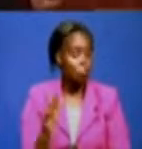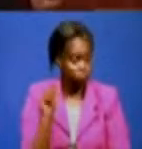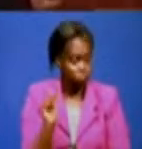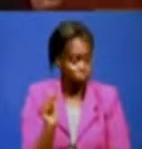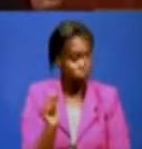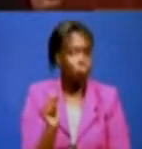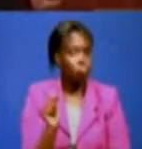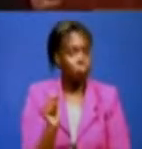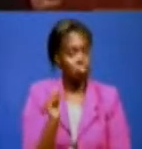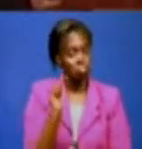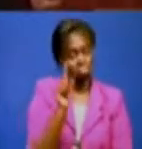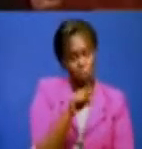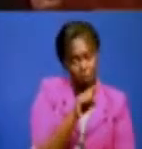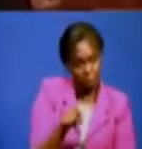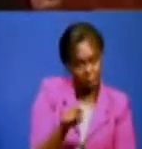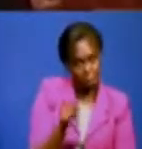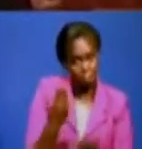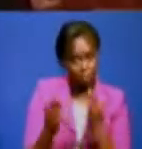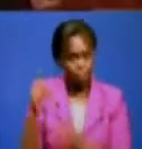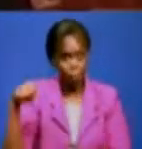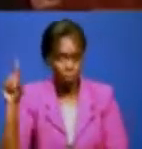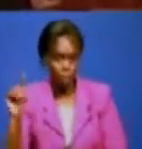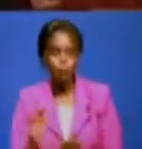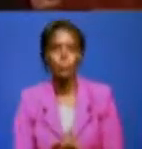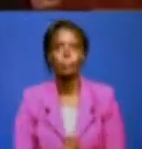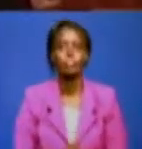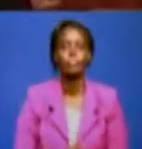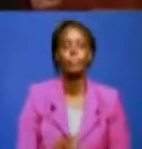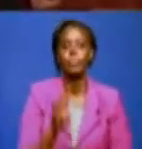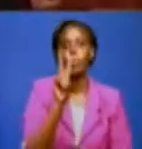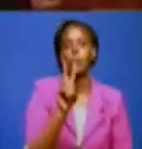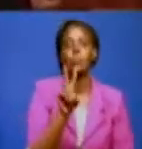ama hakufanya yale kuwa anadaiwa. Cha pili,